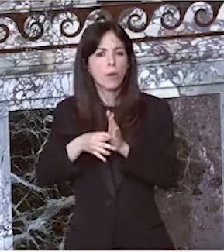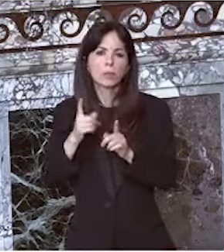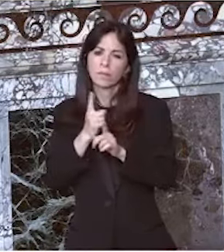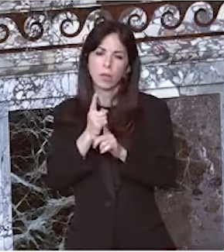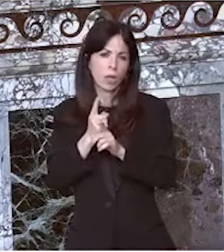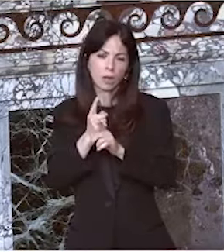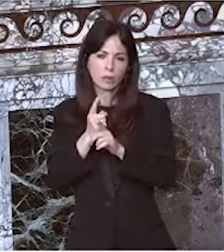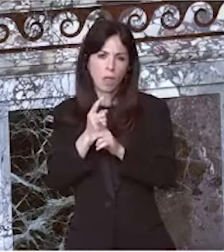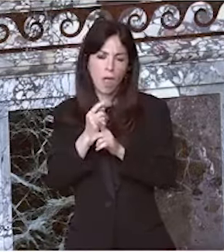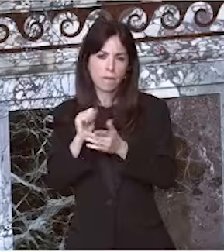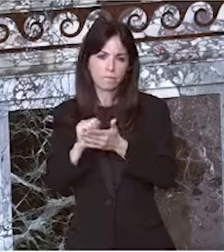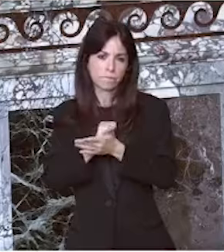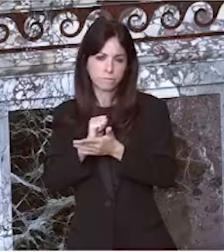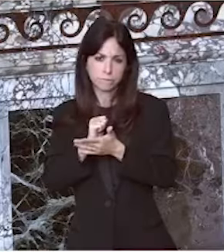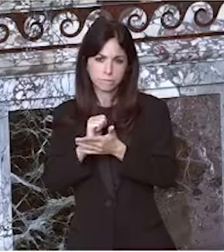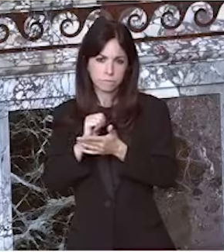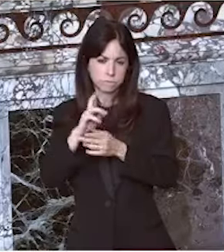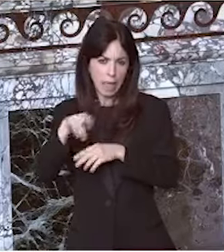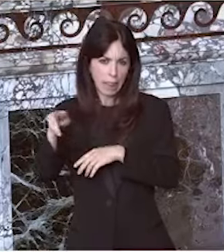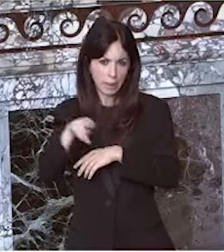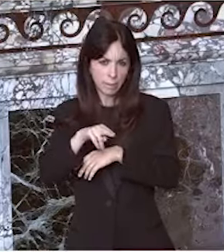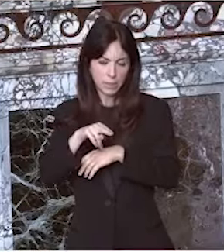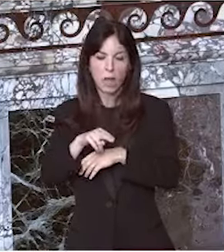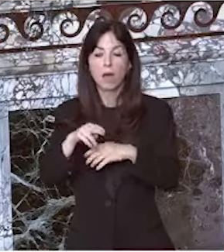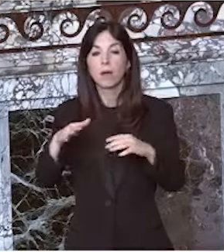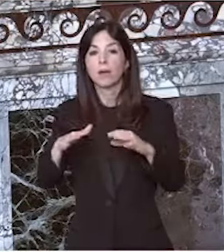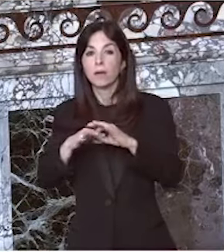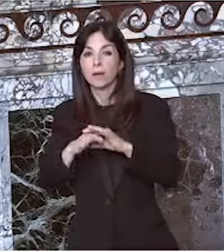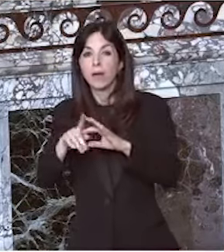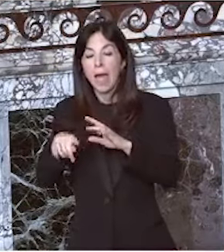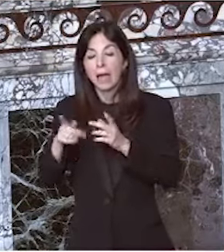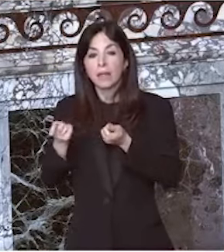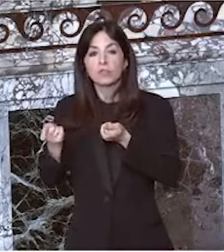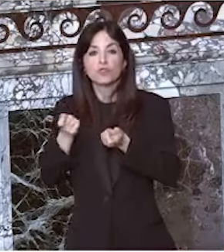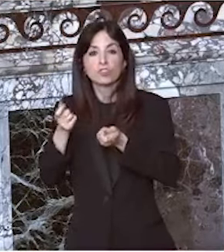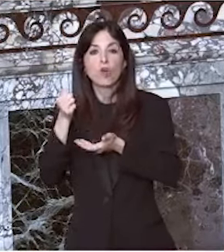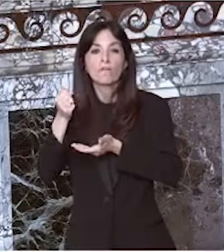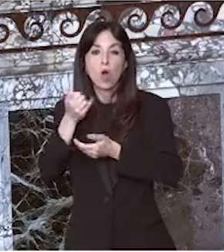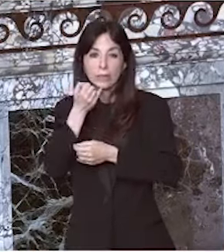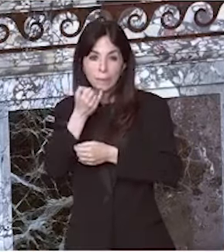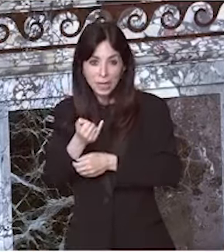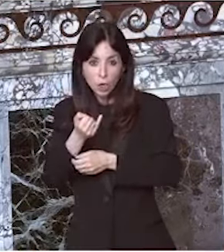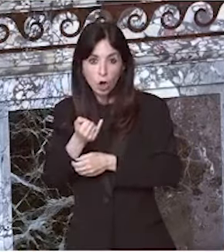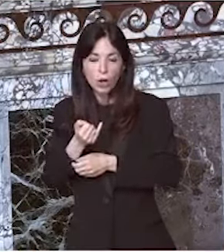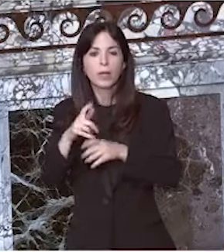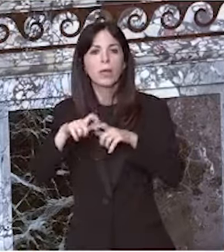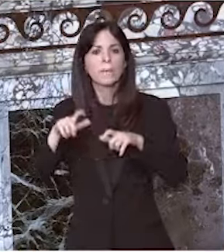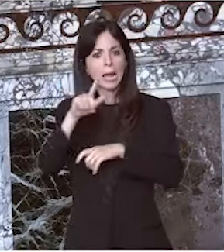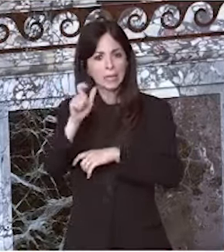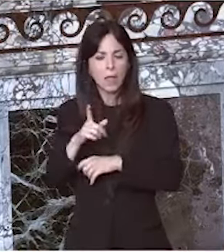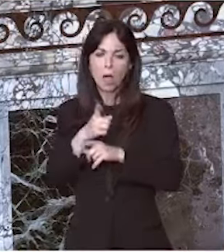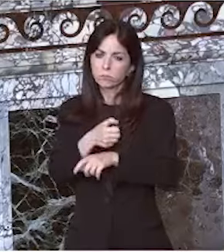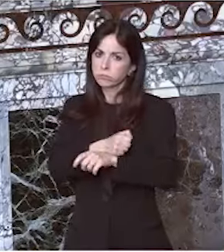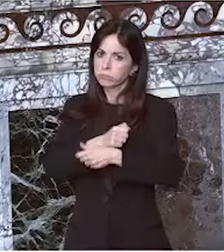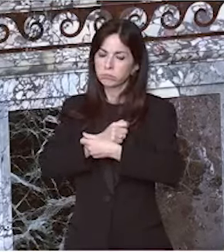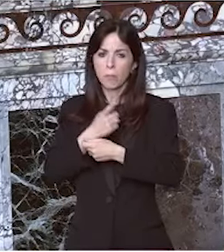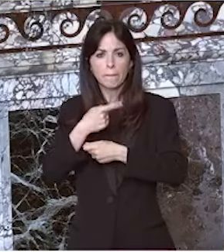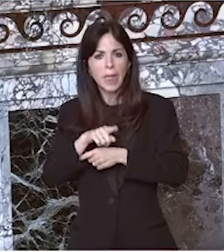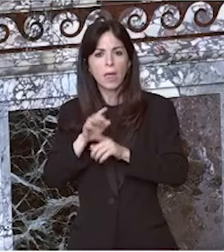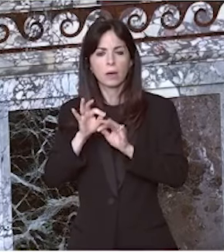Riguardo in particolare alla disciplina sui gestori dei fondi più piccoli, La Banca d'Italia si adopererà perché